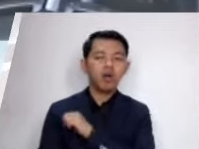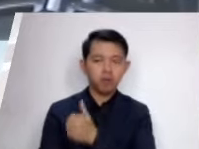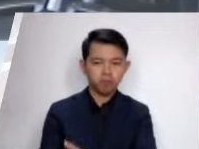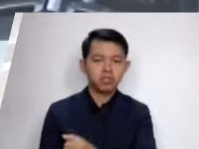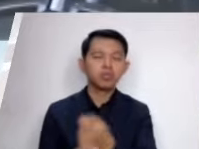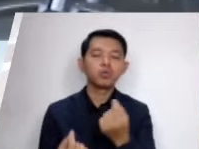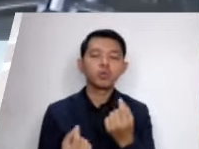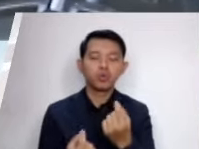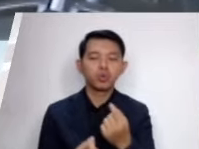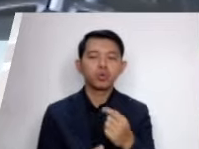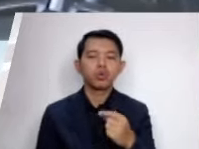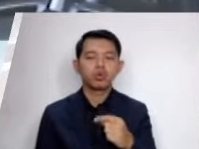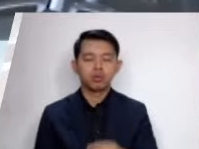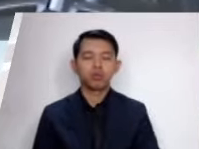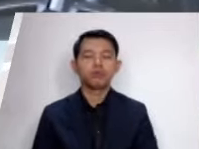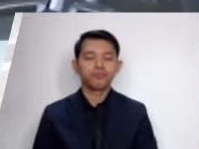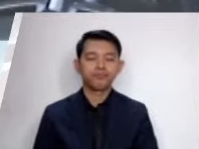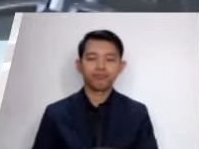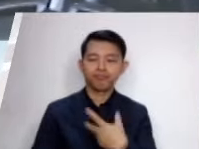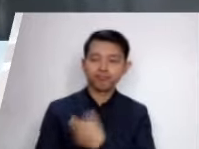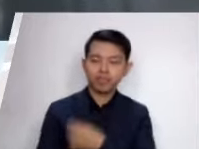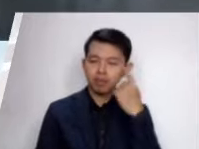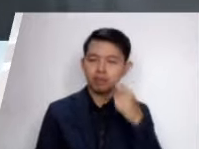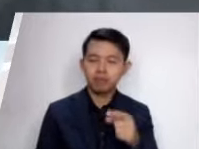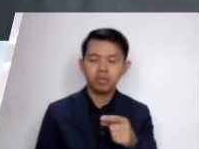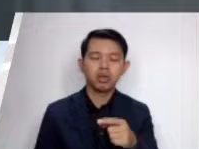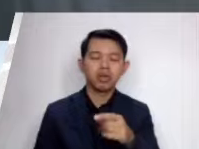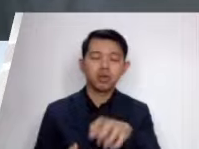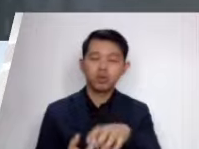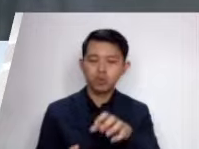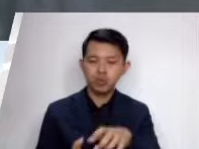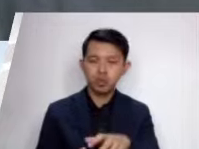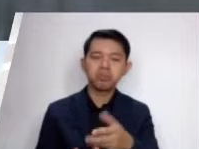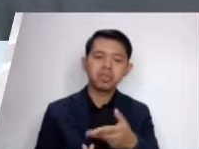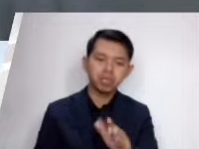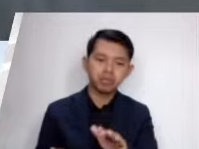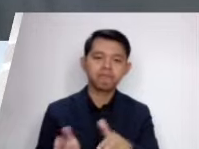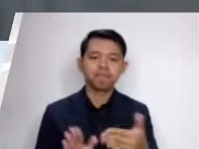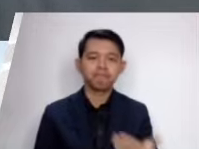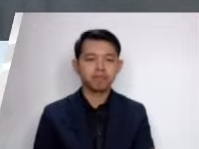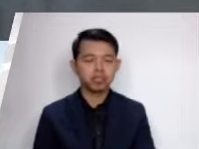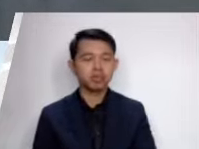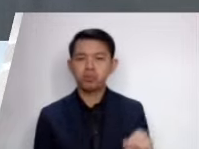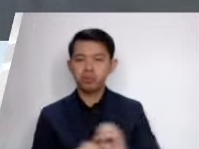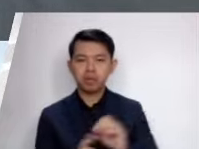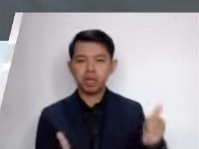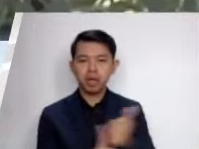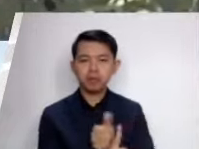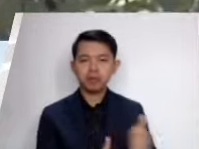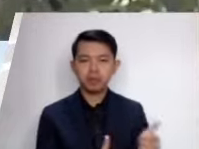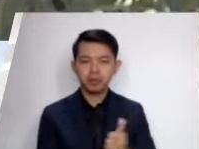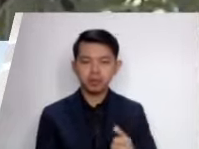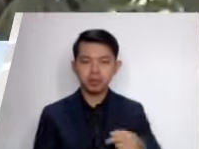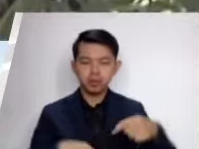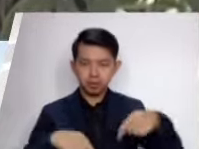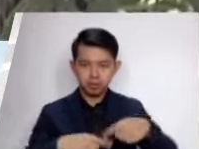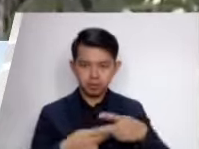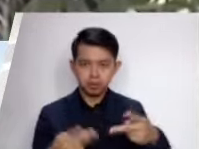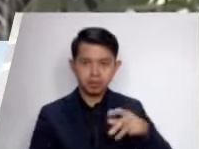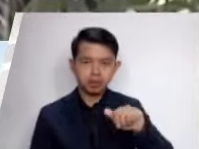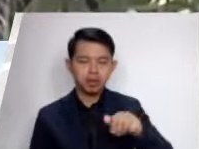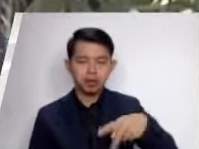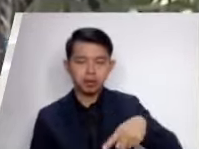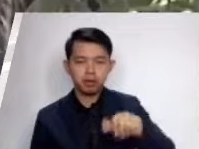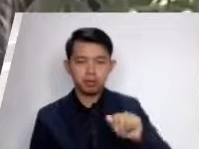asong nahihirapan na. Wala raw lugar ang hindi makataong pagpatay sa mga aso sa Dog Pound. Mula sa